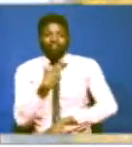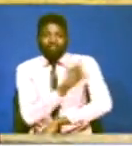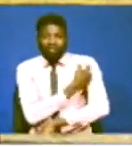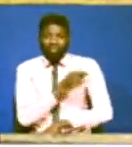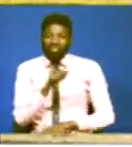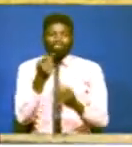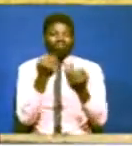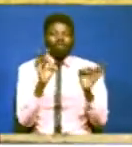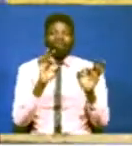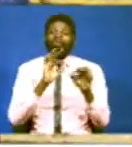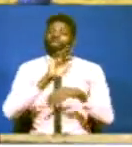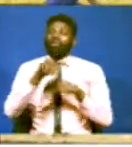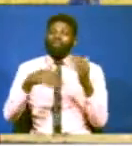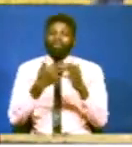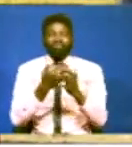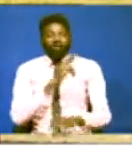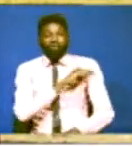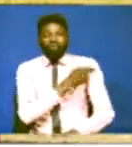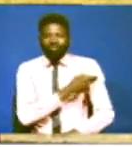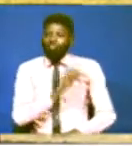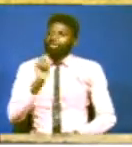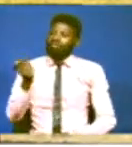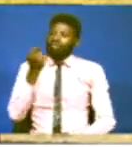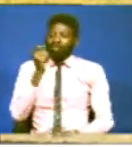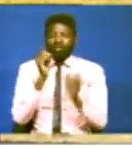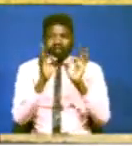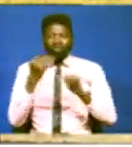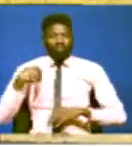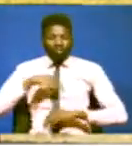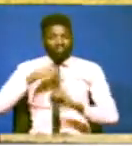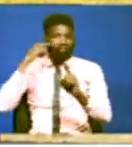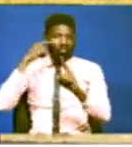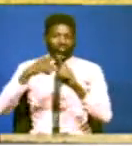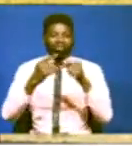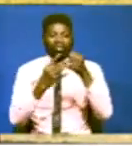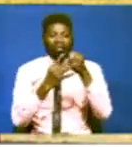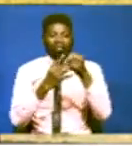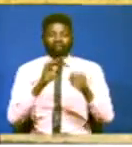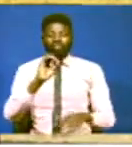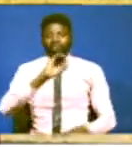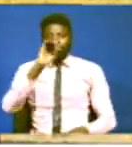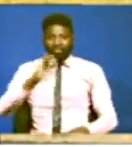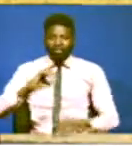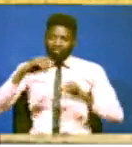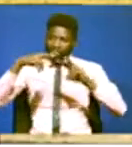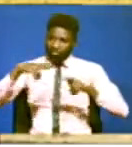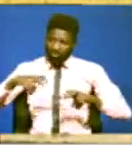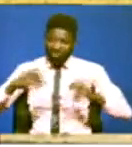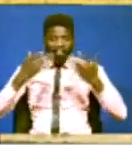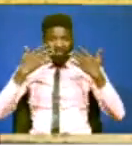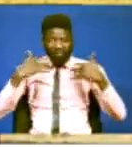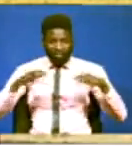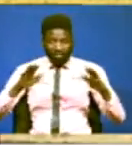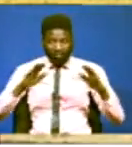all public facilities in this country. If we target to have 90% of them screened by the year 2030, then we'll be talking